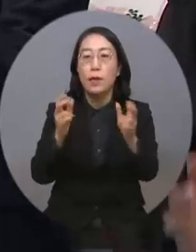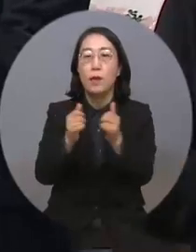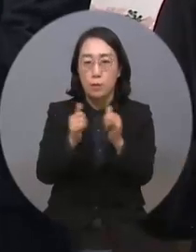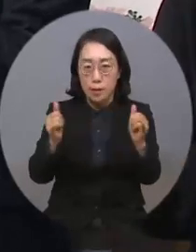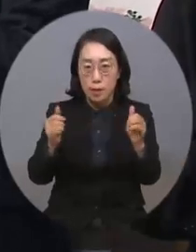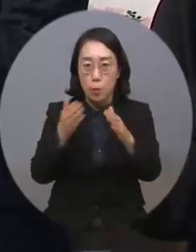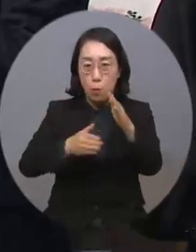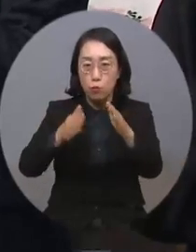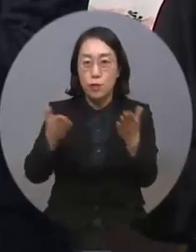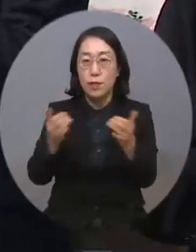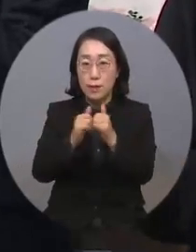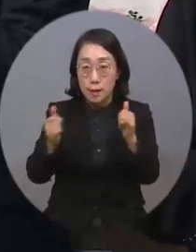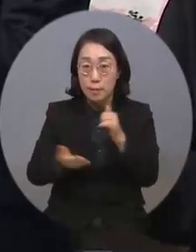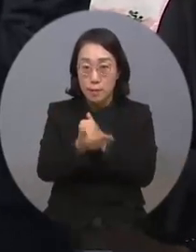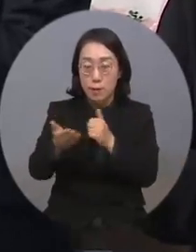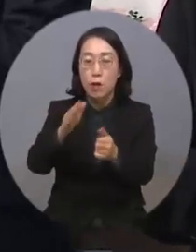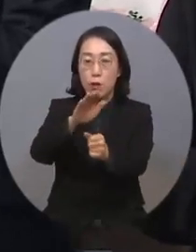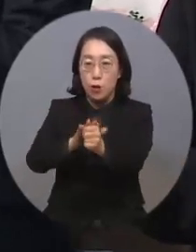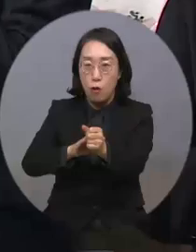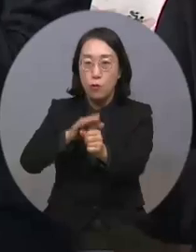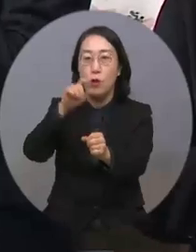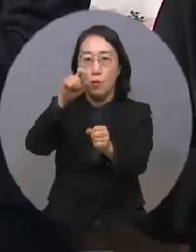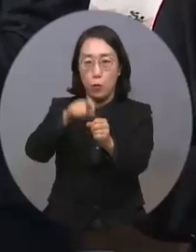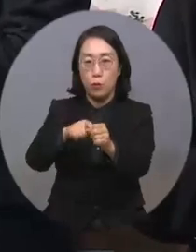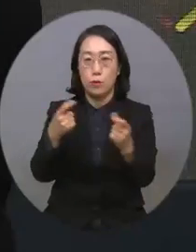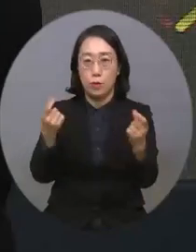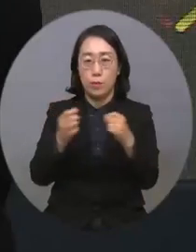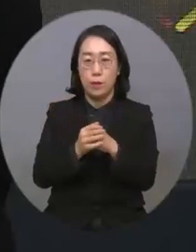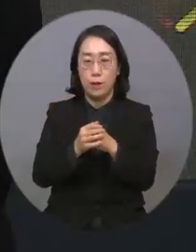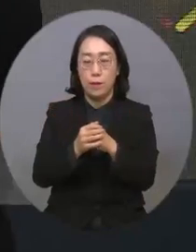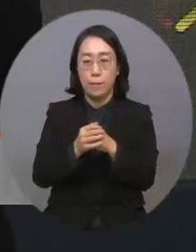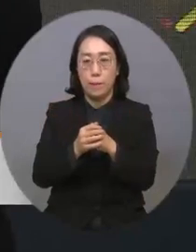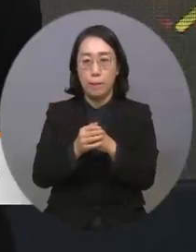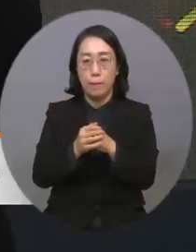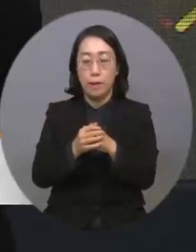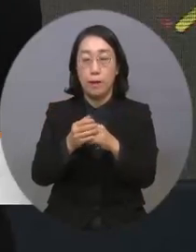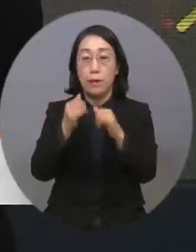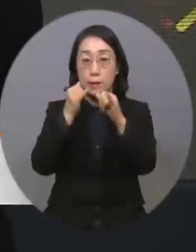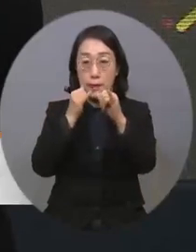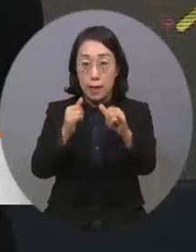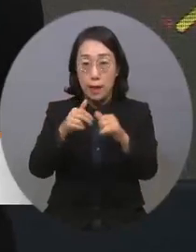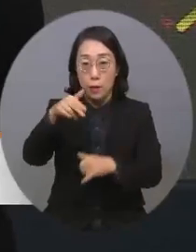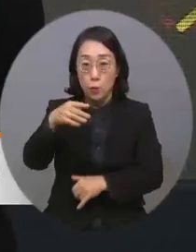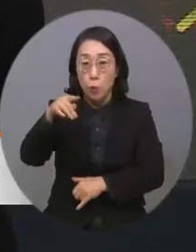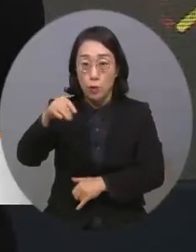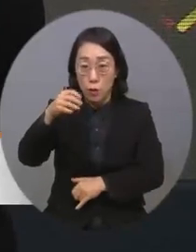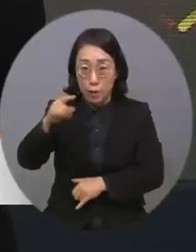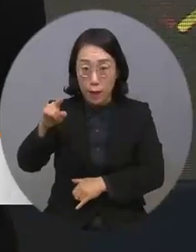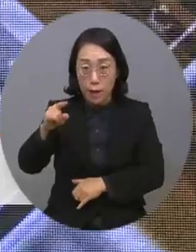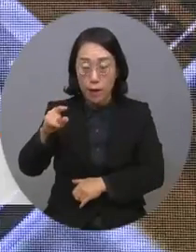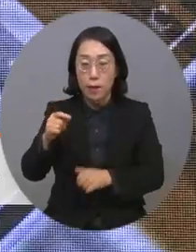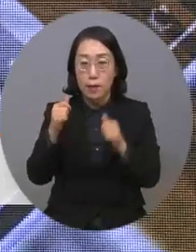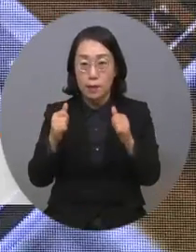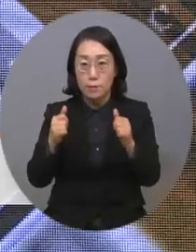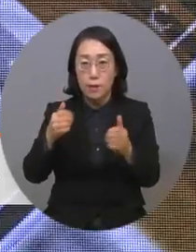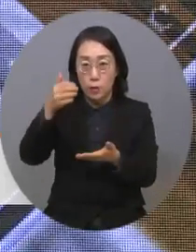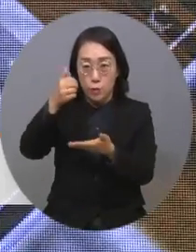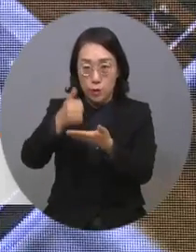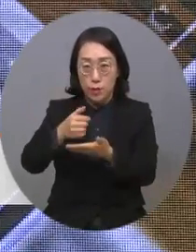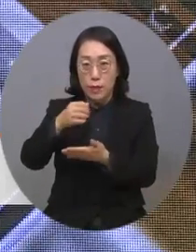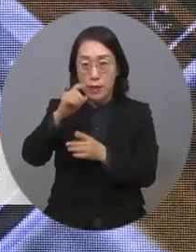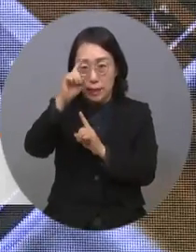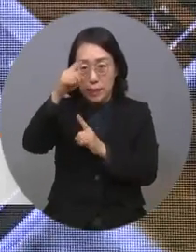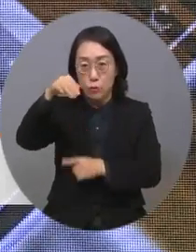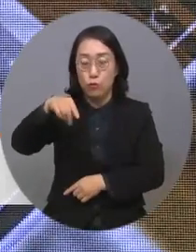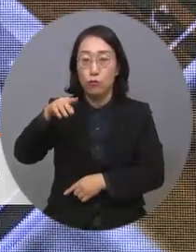공무원등의 격려하기 위한 자리입니다 복지 대상은 조정래 작가가 심사위원장을 이수성 전